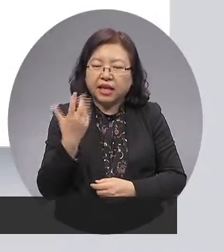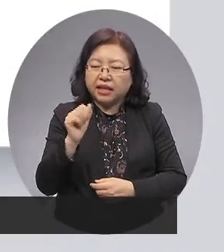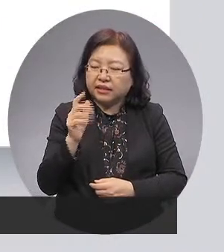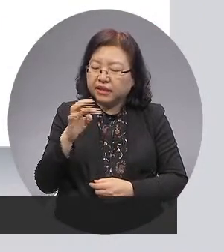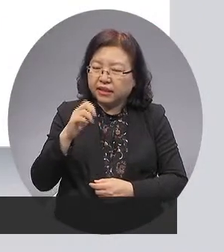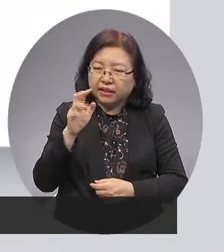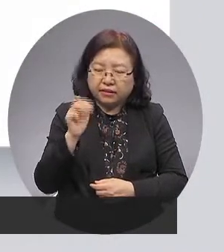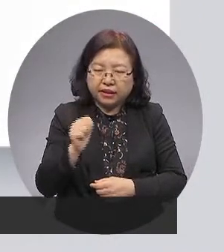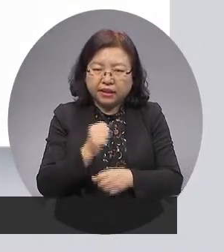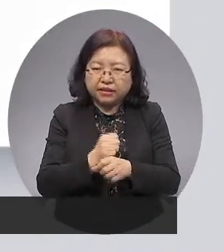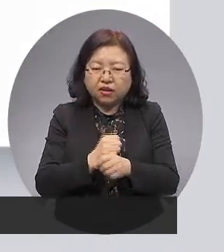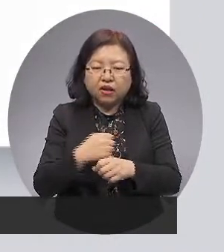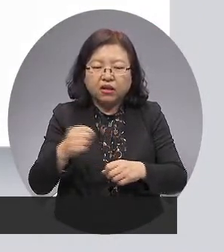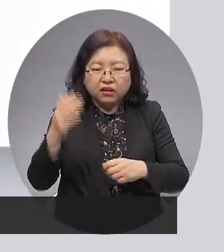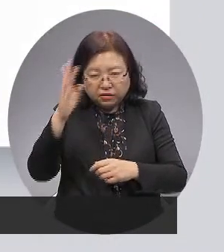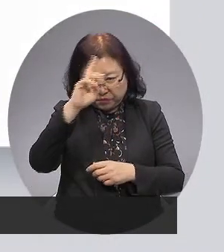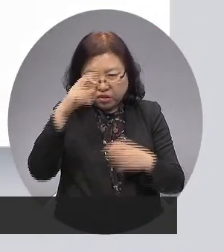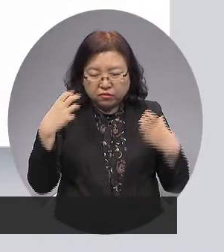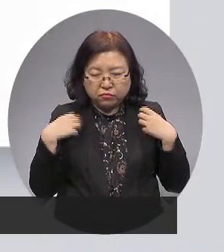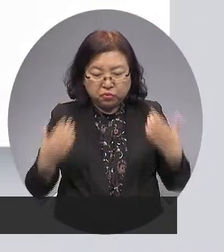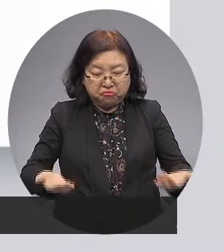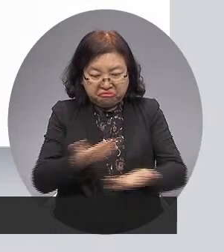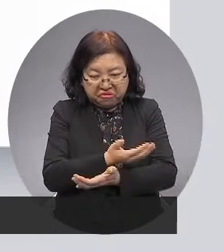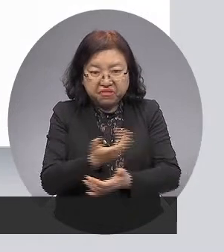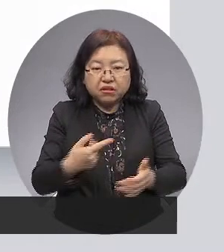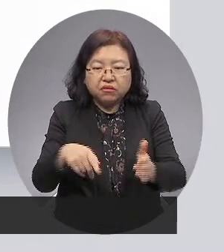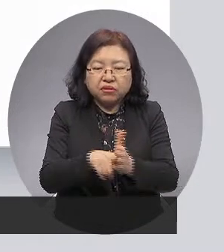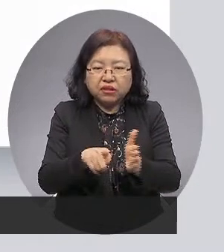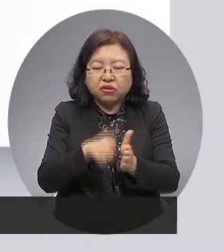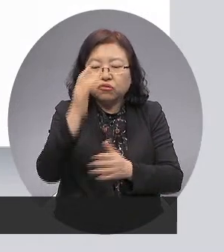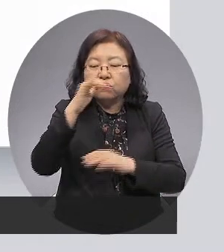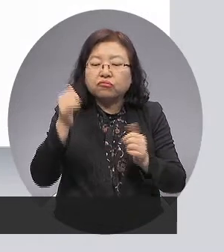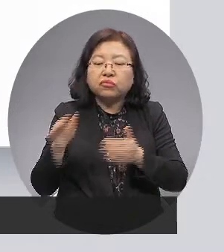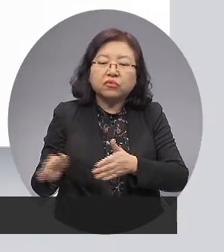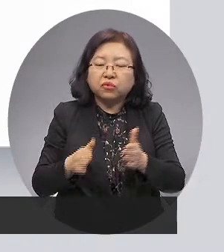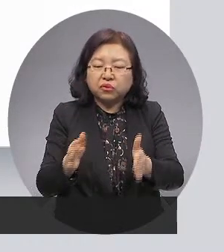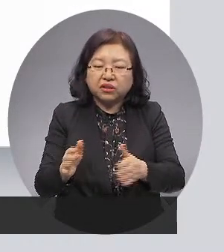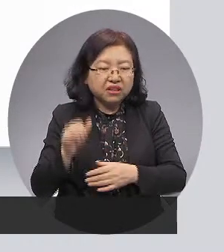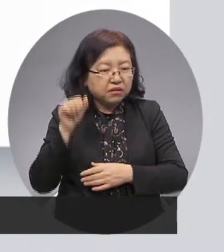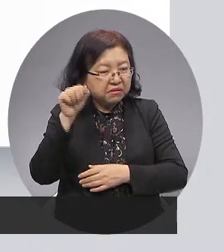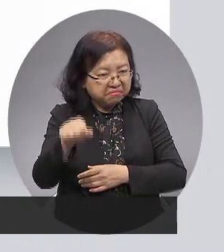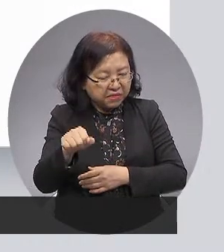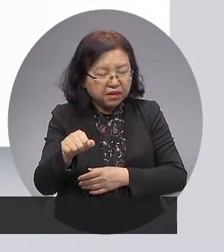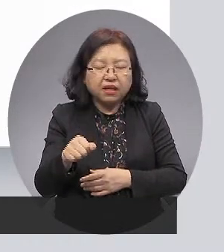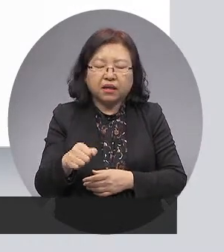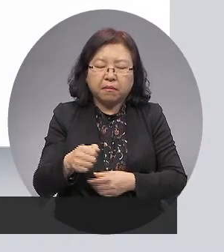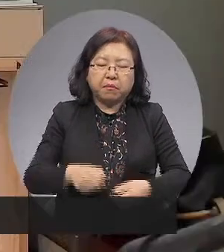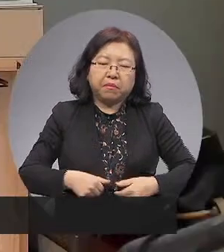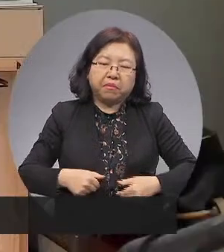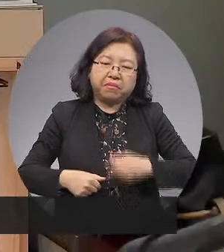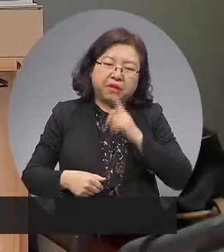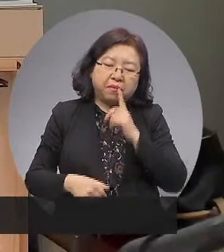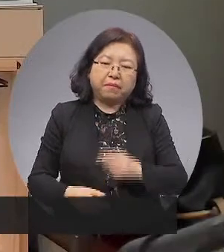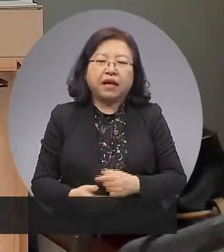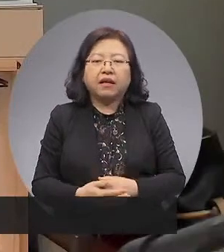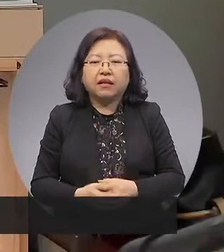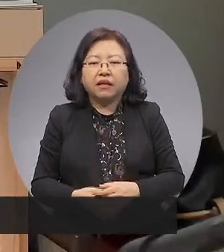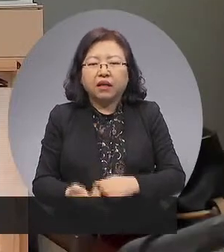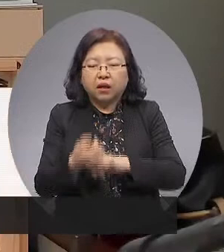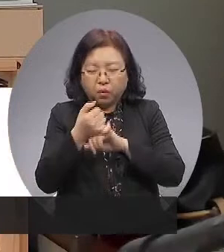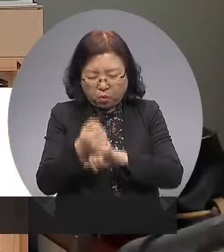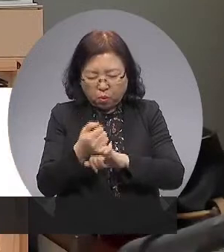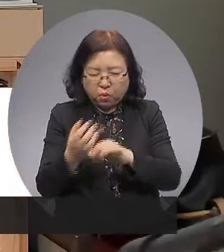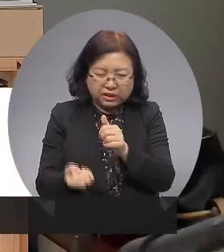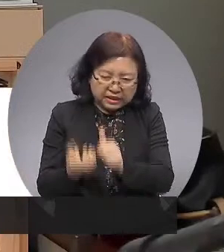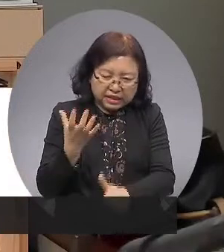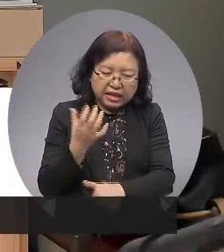정권교체의 열망을 이어가기 위해서는 충북지사 선거 승리가 무엇과도 바꿀 수 없다고 밝혔습니다. 반드시